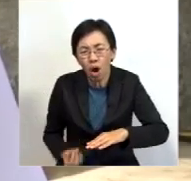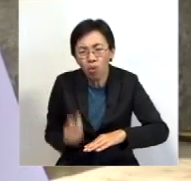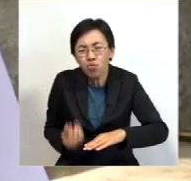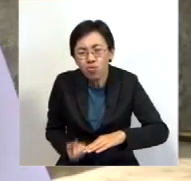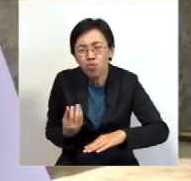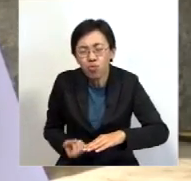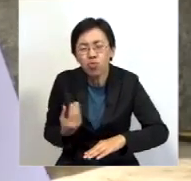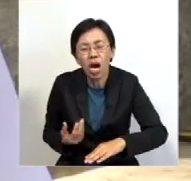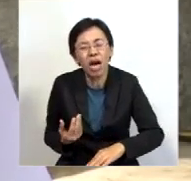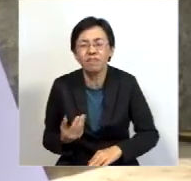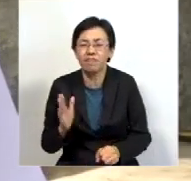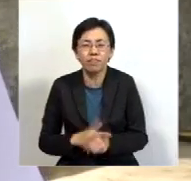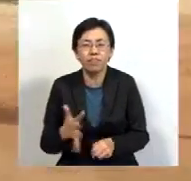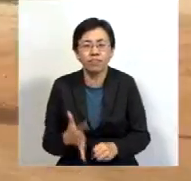ม